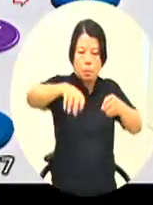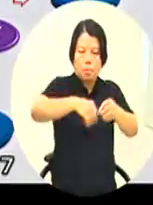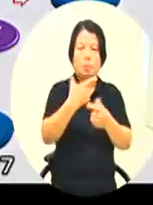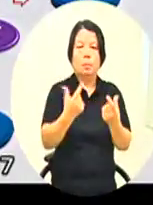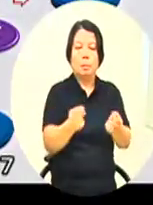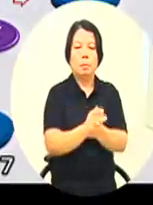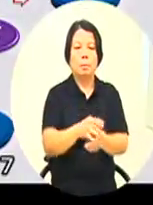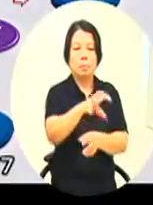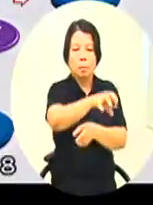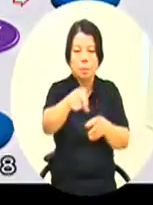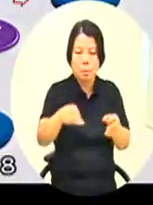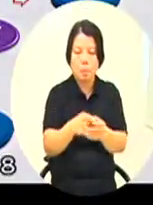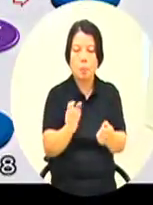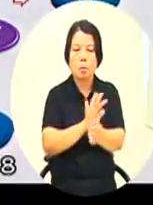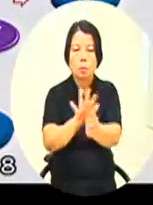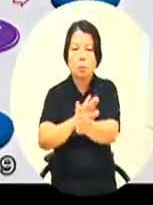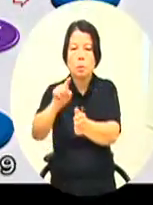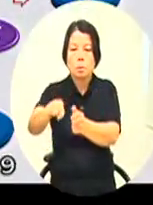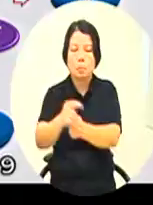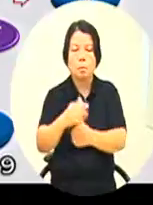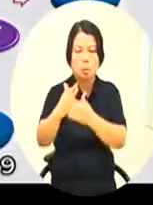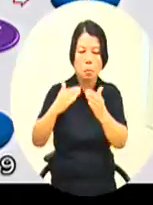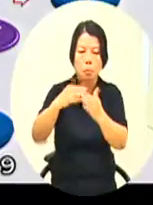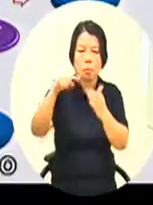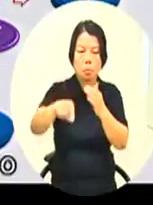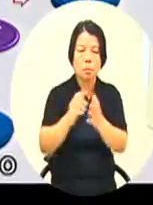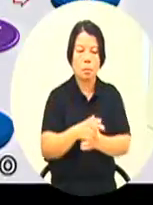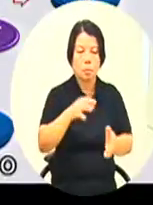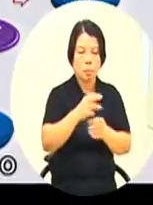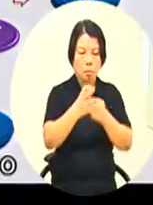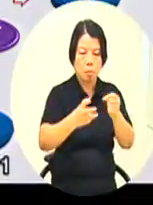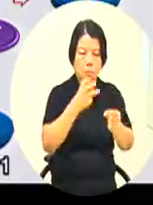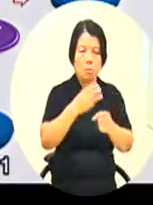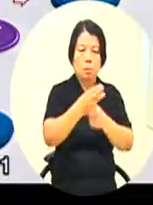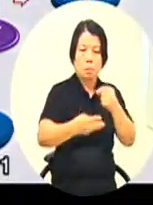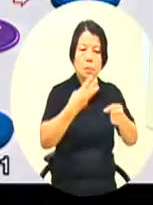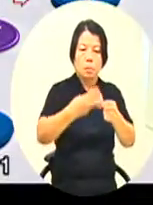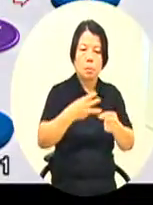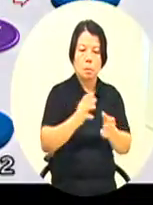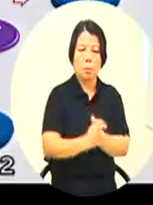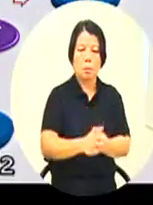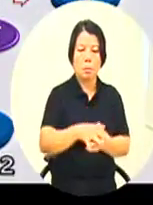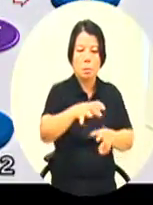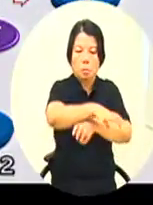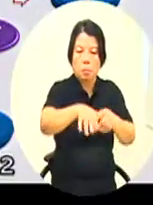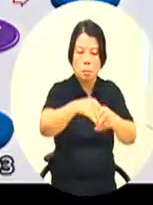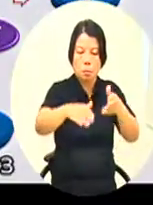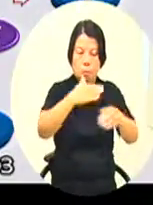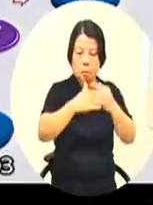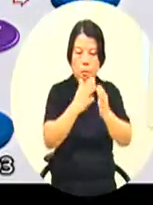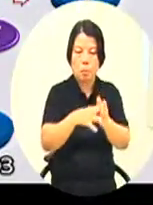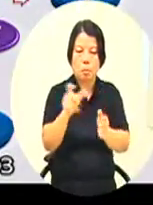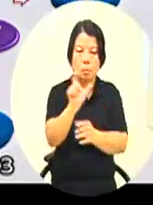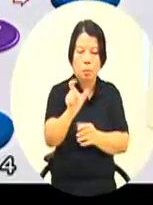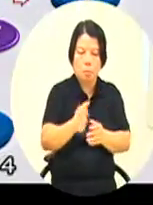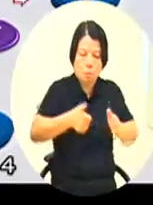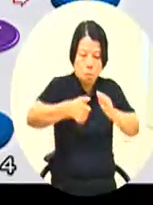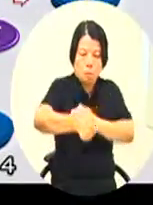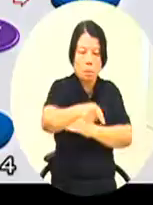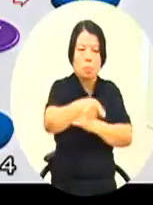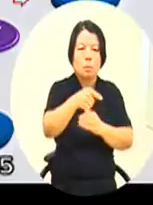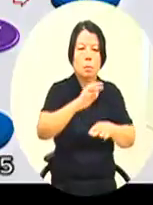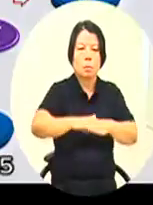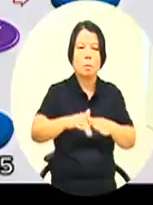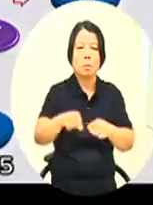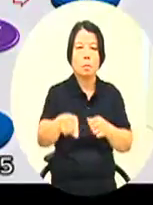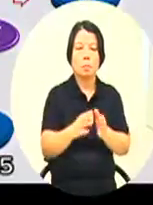星会服务周边的十所学校，预计三年内哦，有60个学校会进入我们这个 Maker 的布局，但是